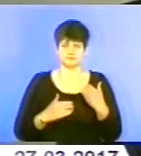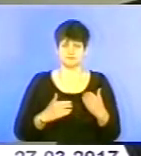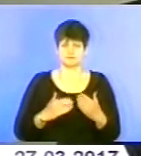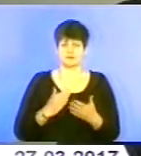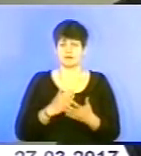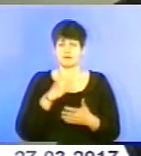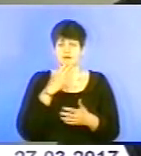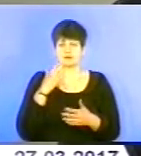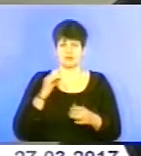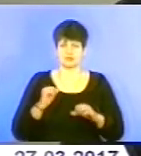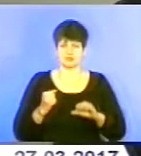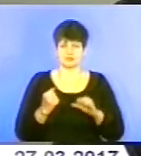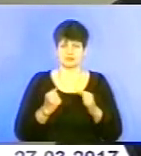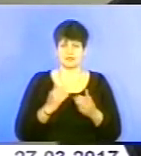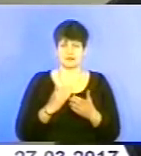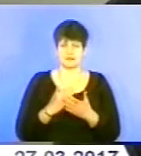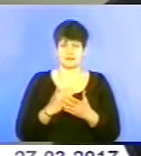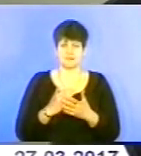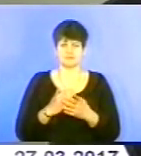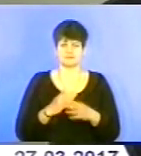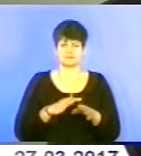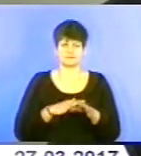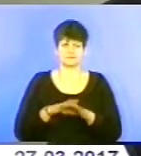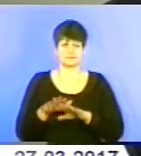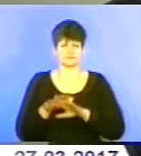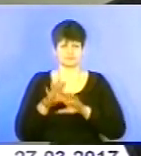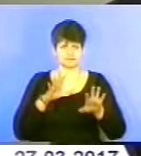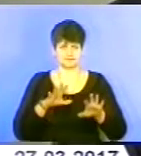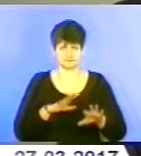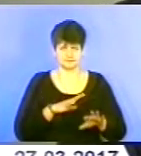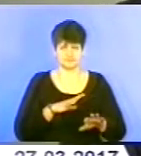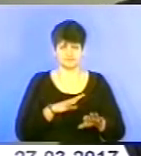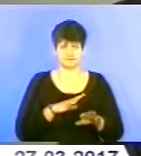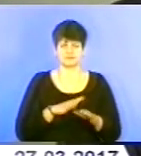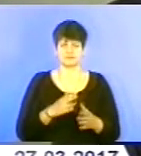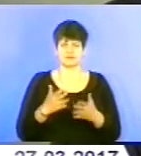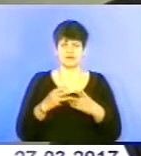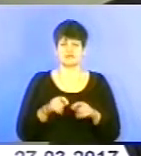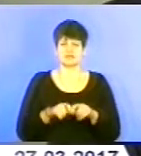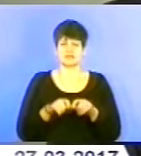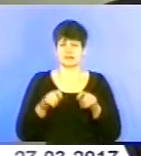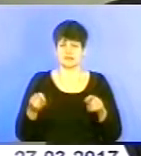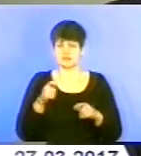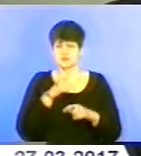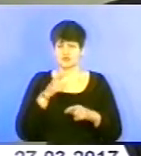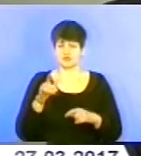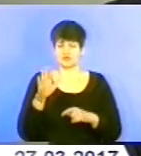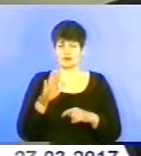багато друзів. Ми маємо аншлаги. Звісно, з відкриттям сезону, з вересня